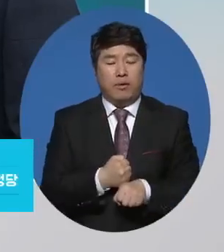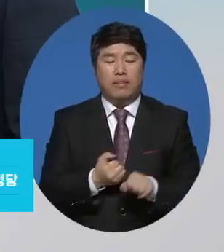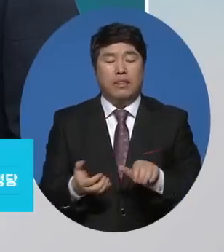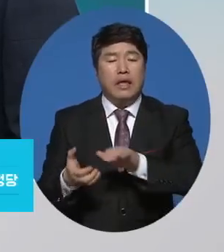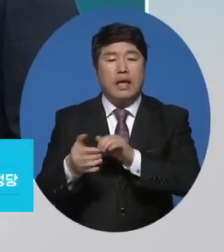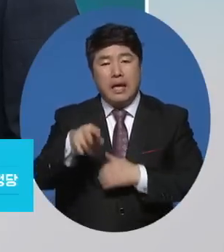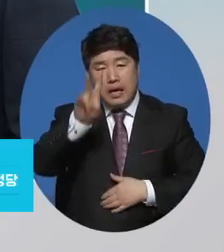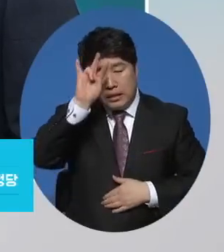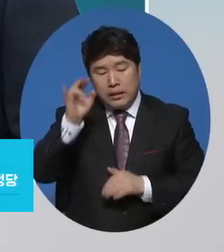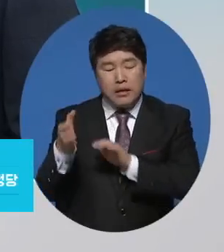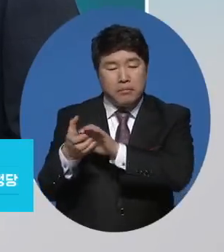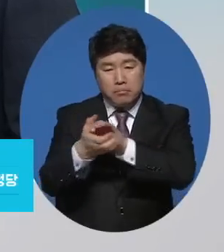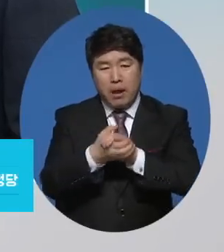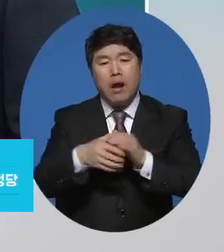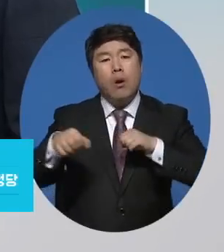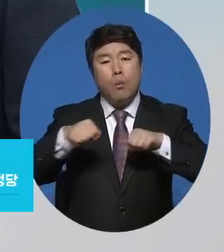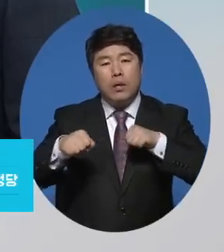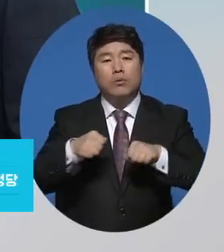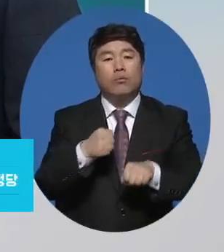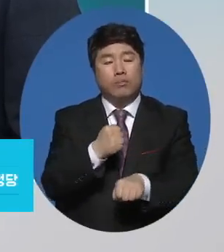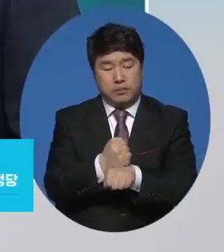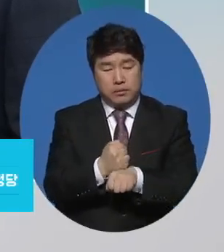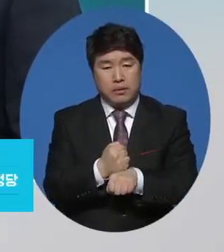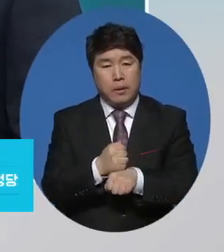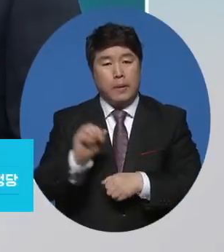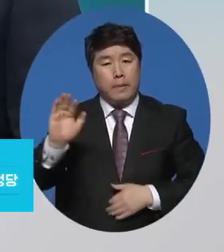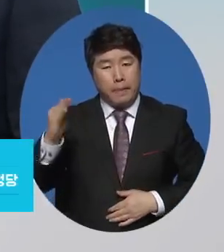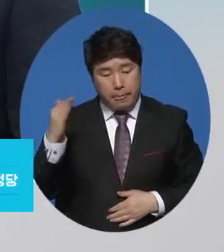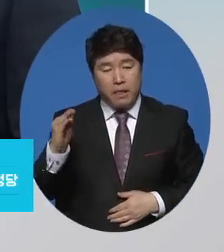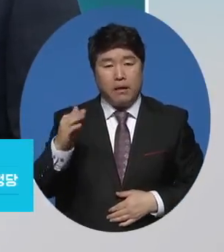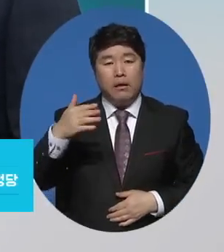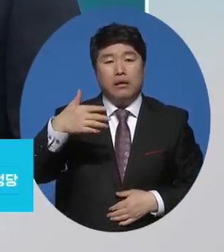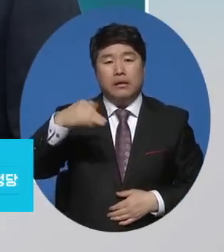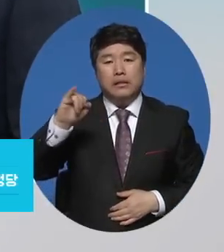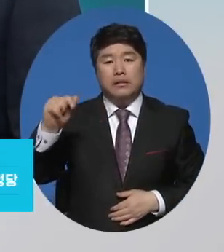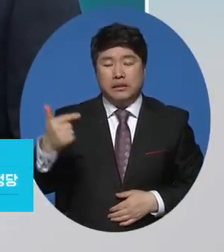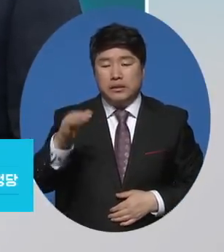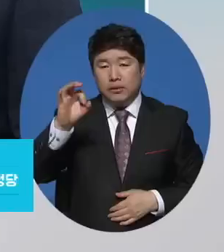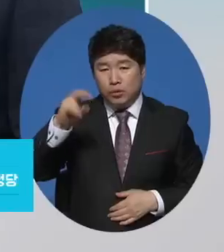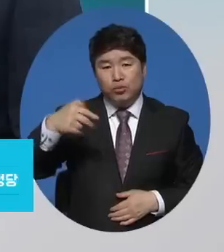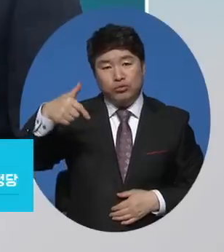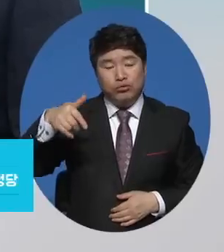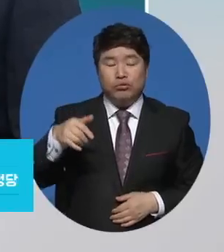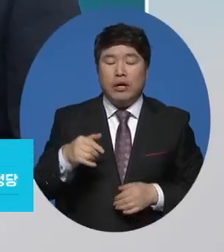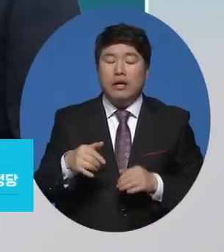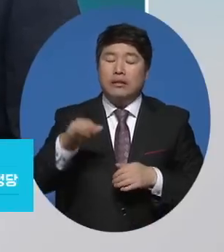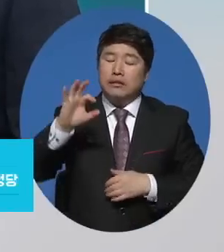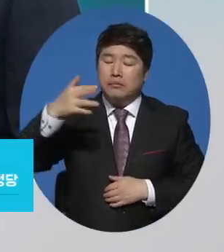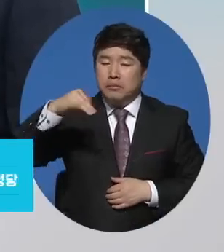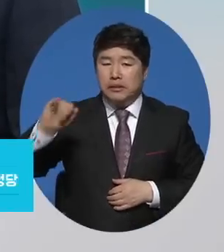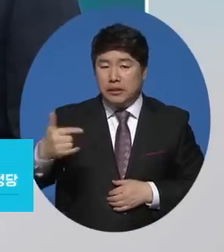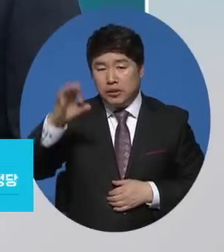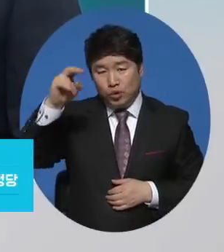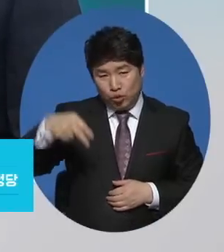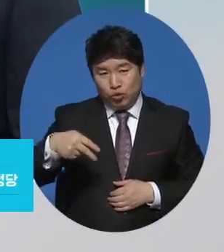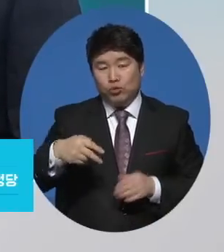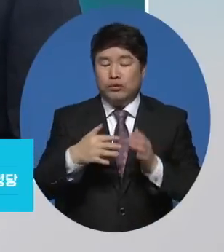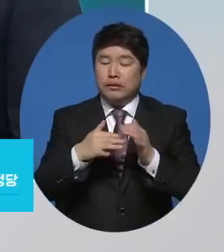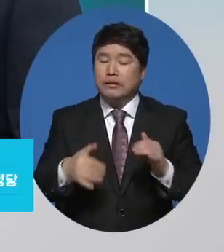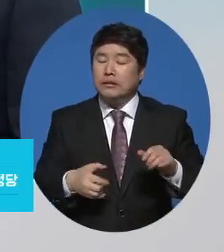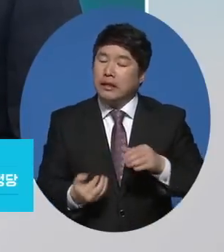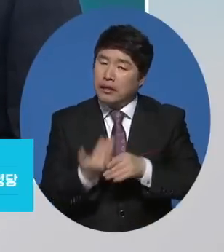친박으로 활동을 하셨어요 최근에는 이제 친 유계가 생겼다는 얘기도 합니다 또 요즘